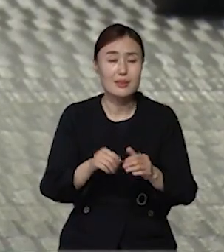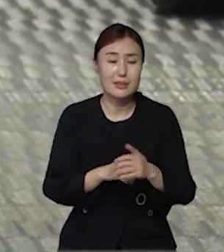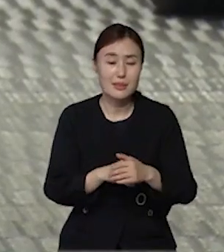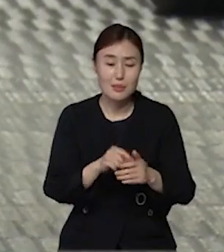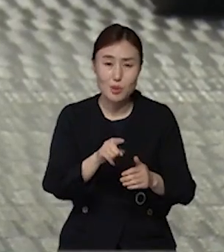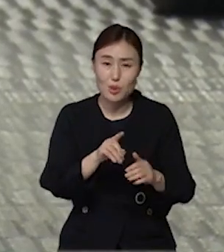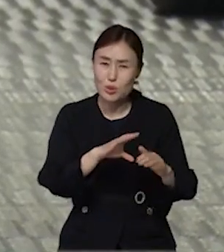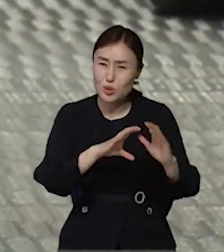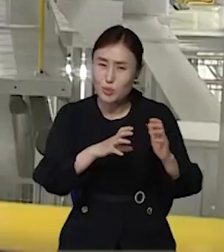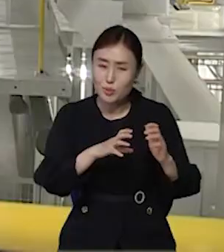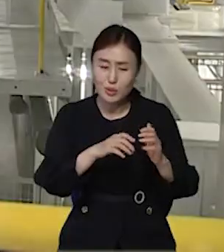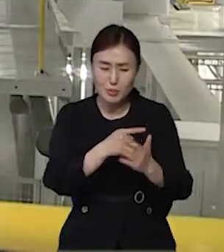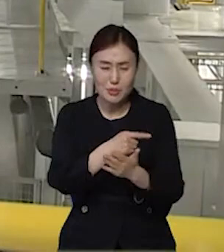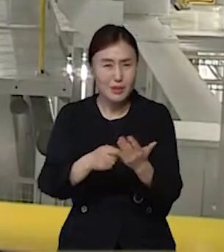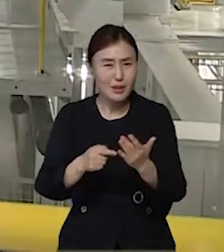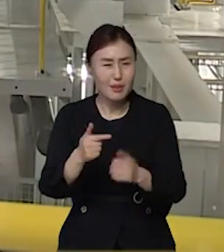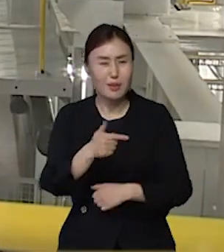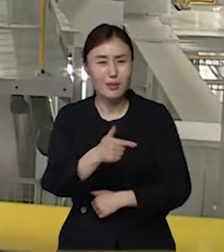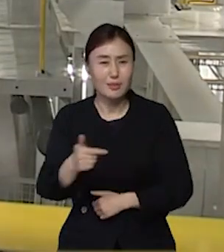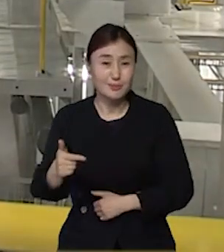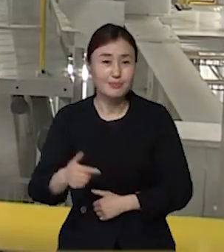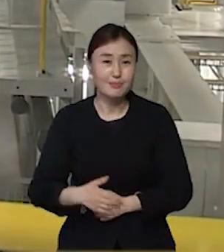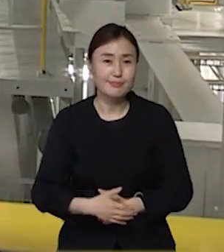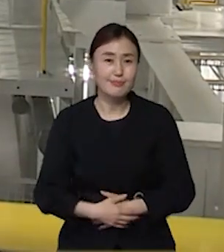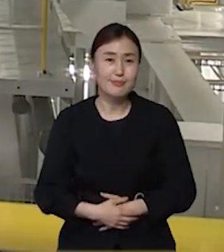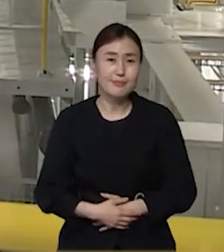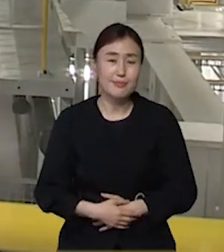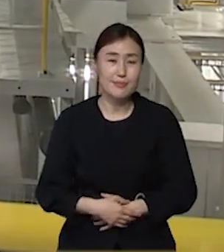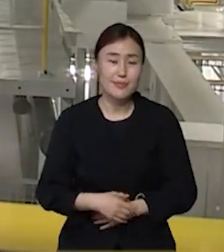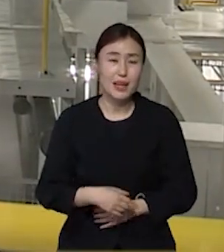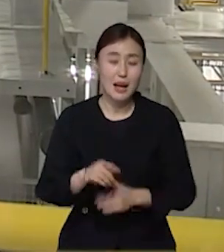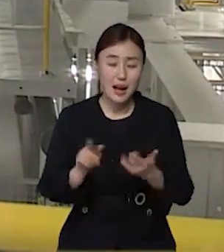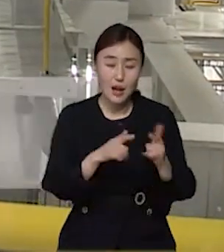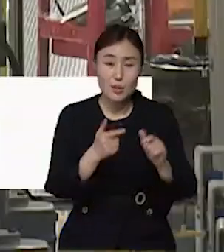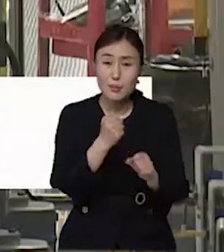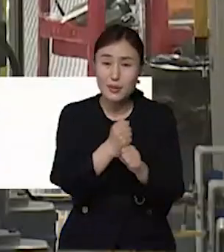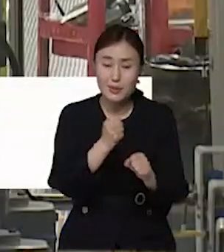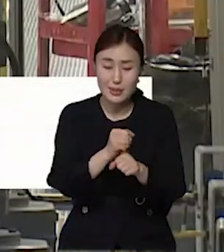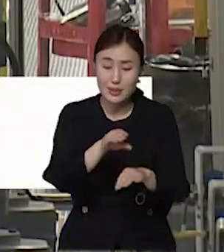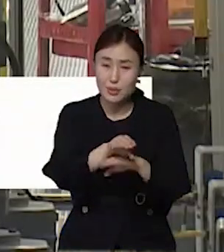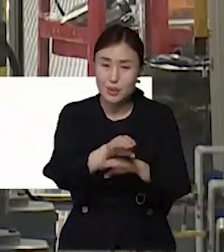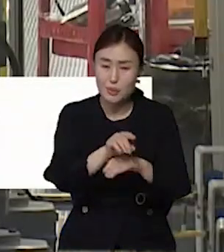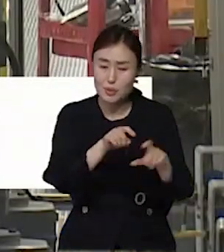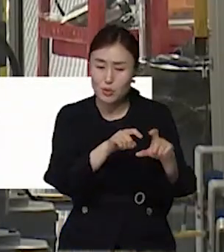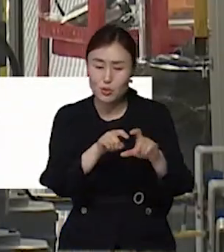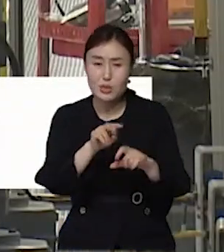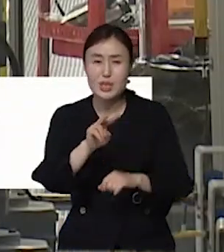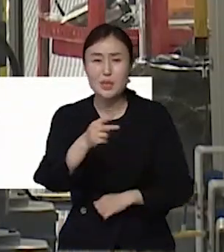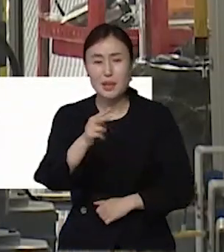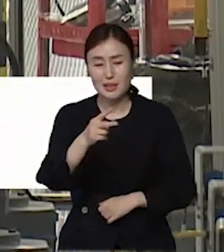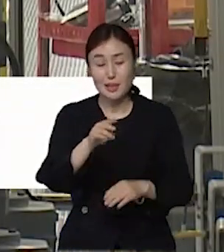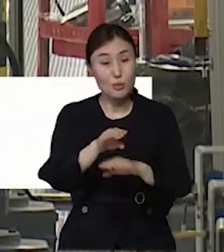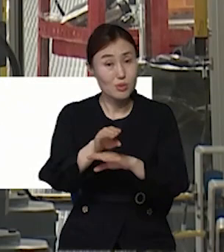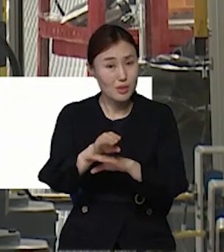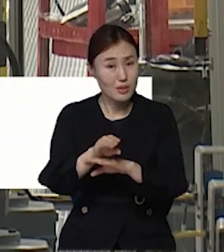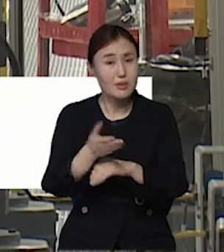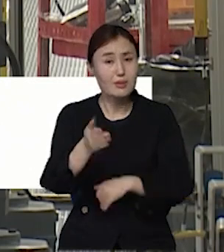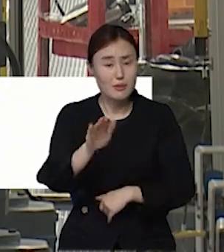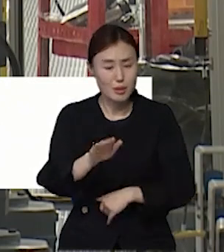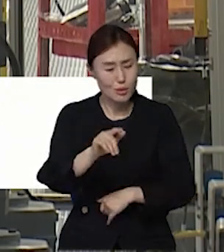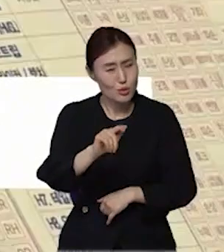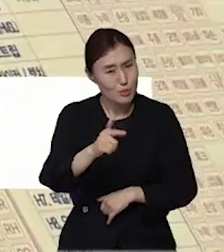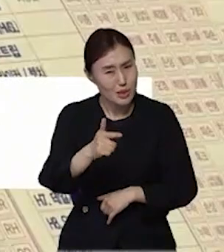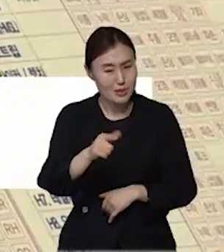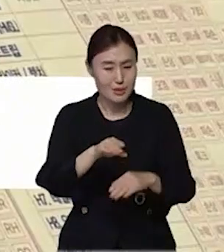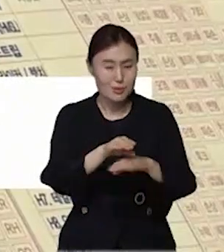광주 글로벌 모터스의 피해는 불가피합니다. 일일 생산하는 캐스퍼가 평균 200여 대인 점을 고려하면 모두